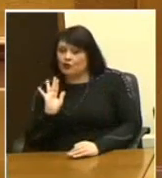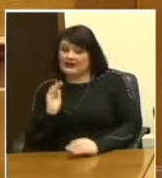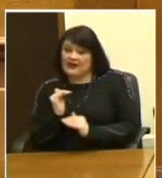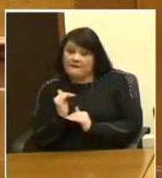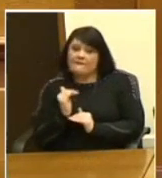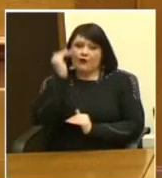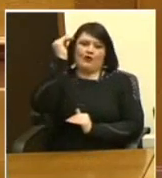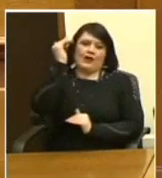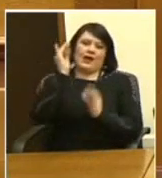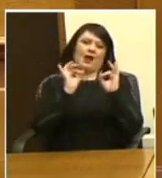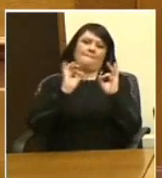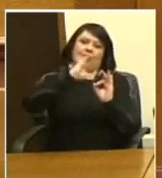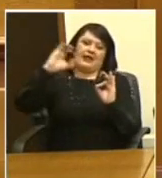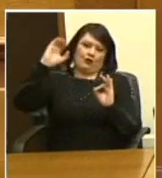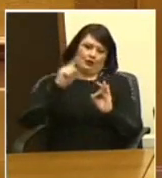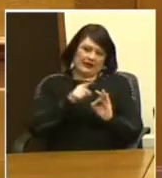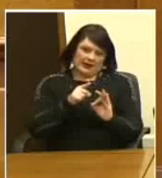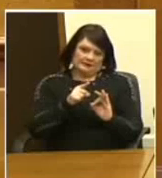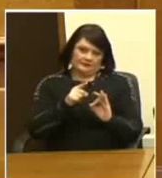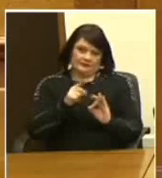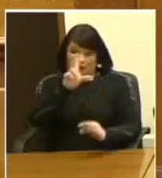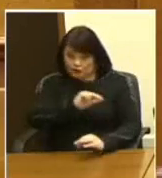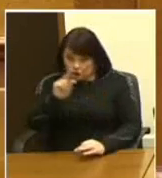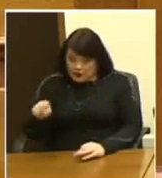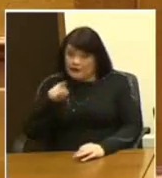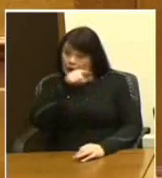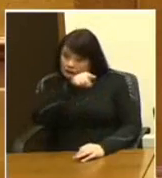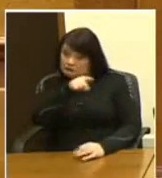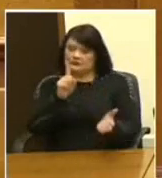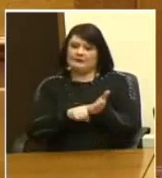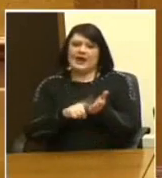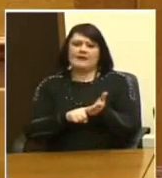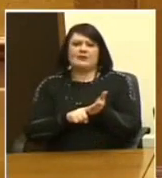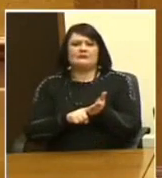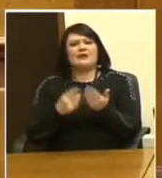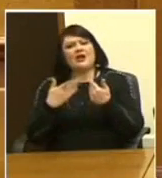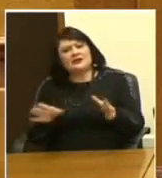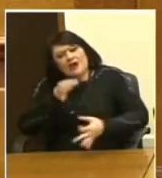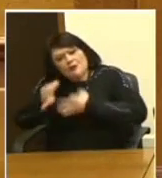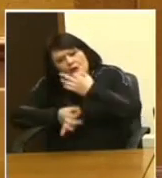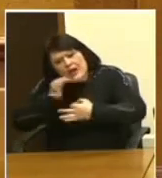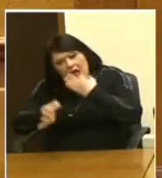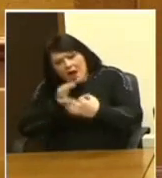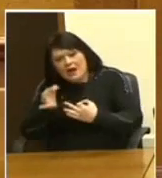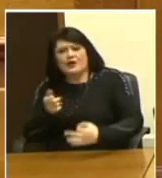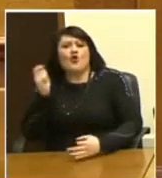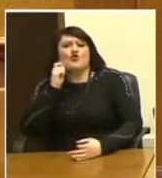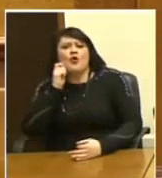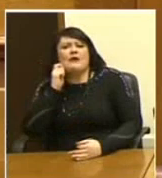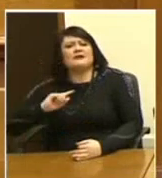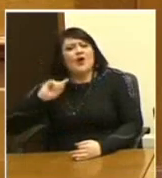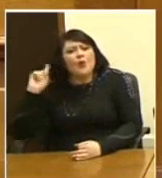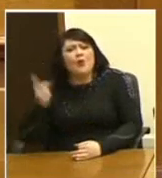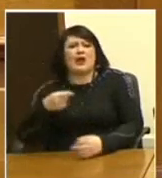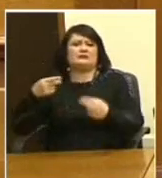Μακεδονία, και το ίδιο θα πρέπει να εκπράξουν και οι ίδιοι, τόσο στο δημόσιο λόγο τους, όσο και σε όλες τις ονομασίες, όλες τις